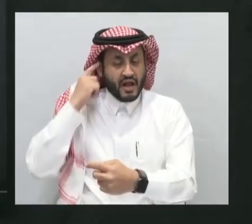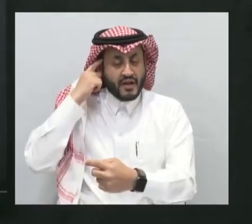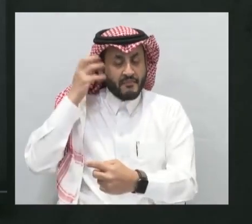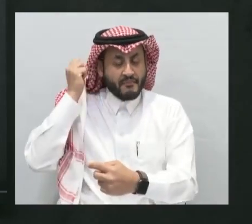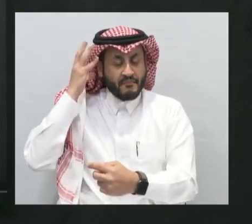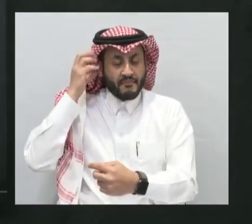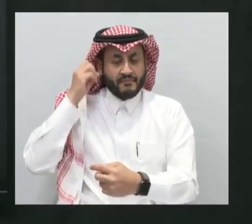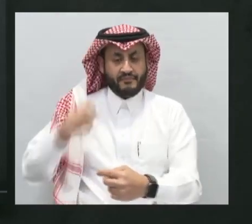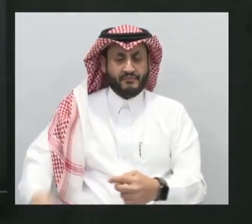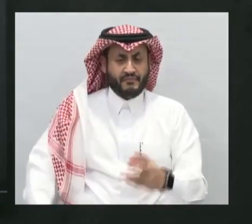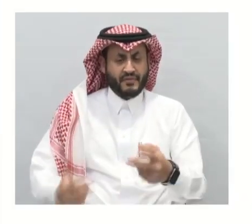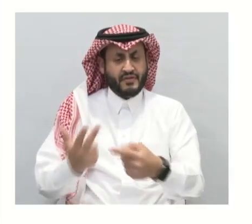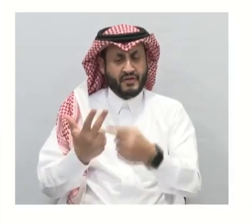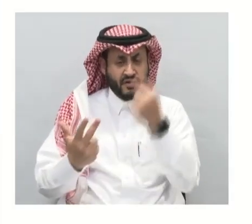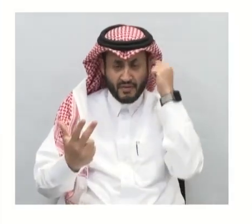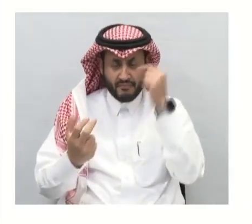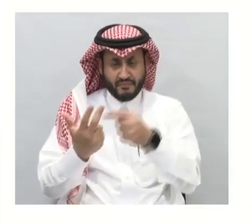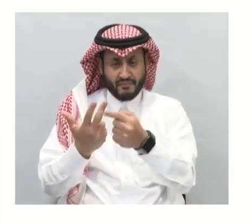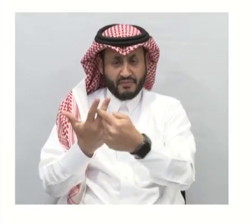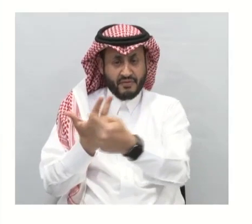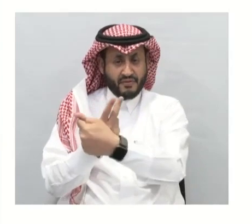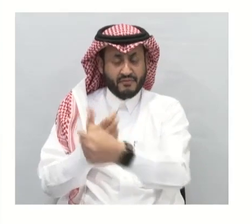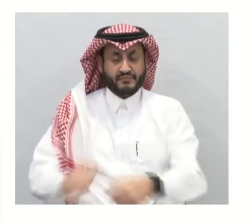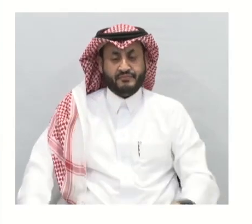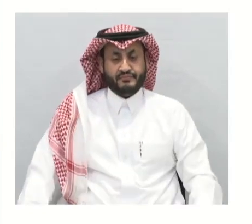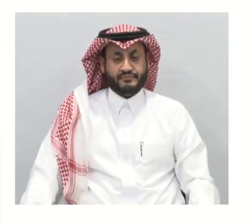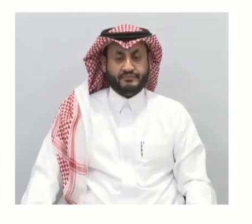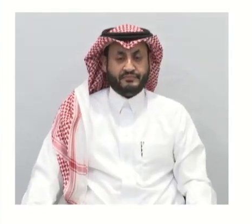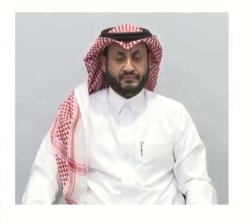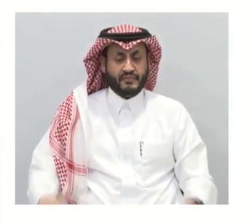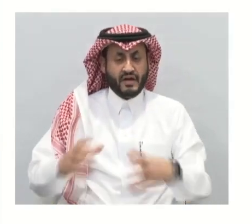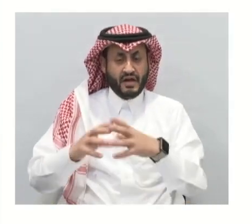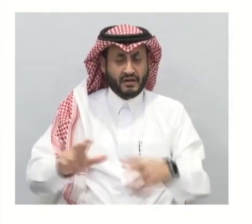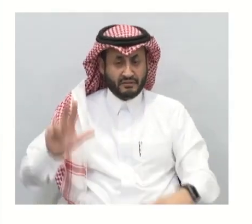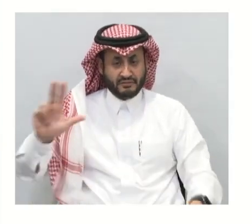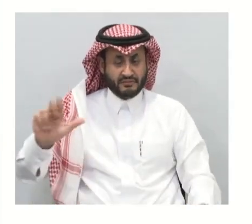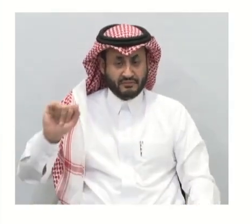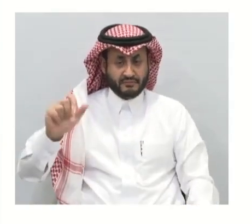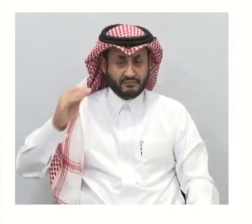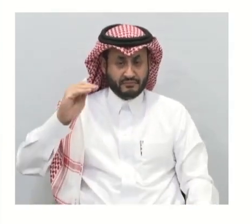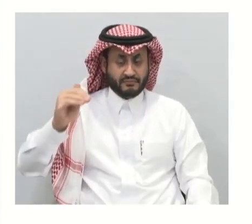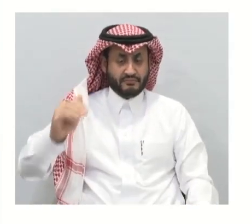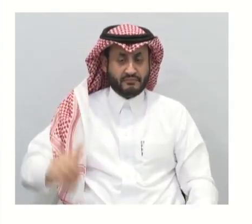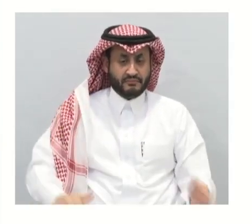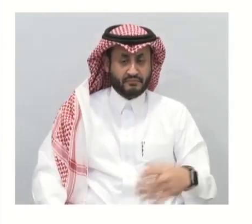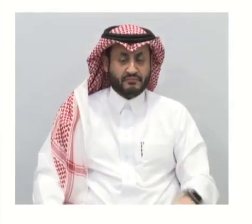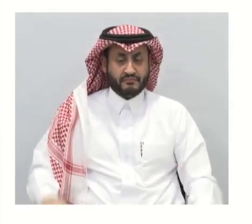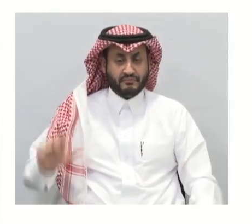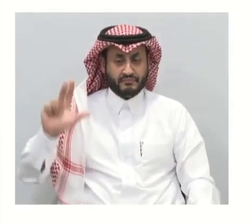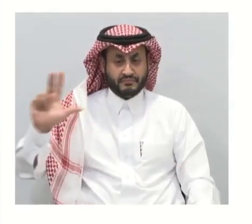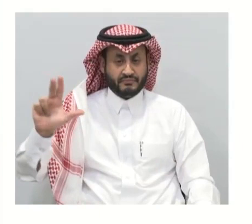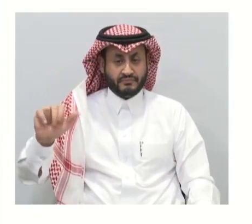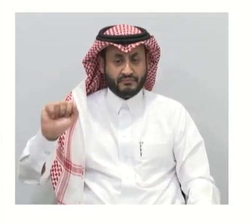مكون من ثلاثه اجزاء المخ والمخيخ هو النخاع المستطيل او الشوكي الحبل الشوكي